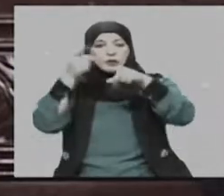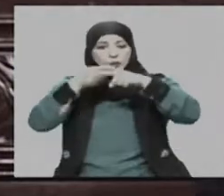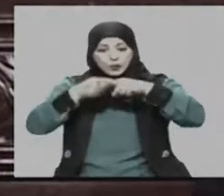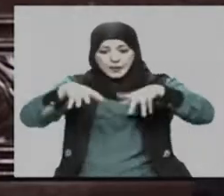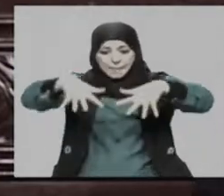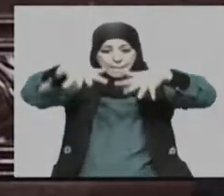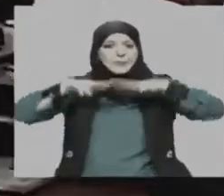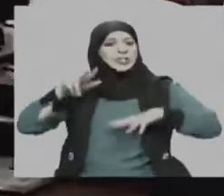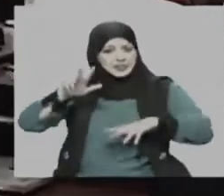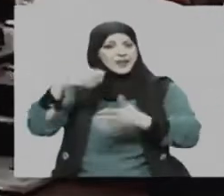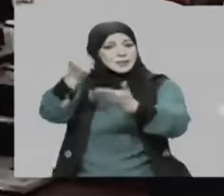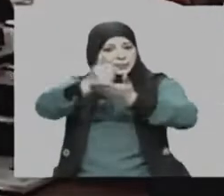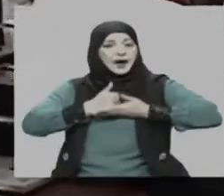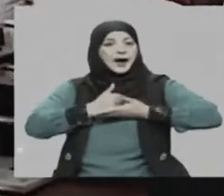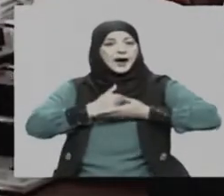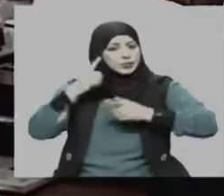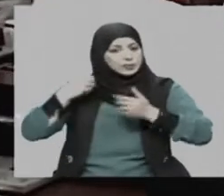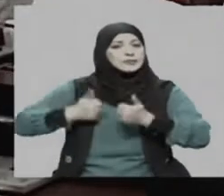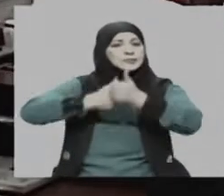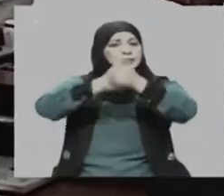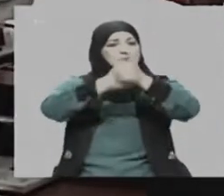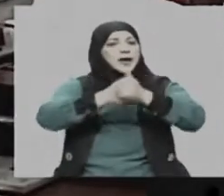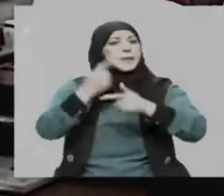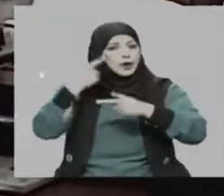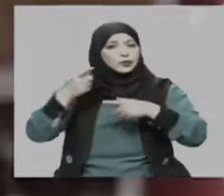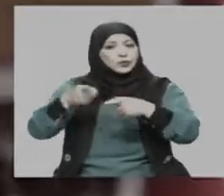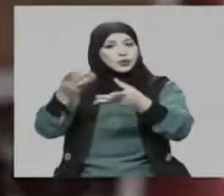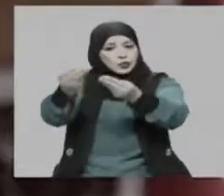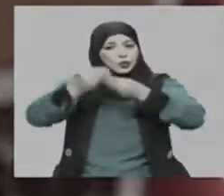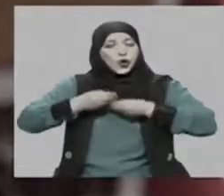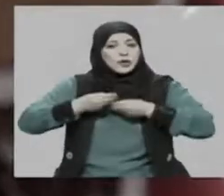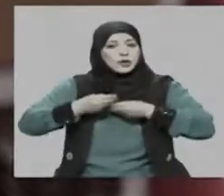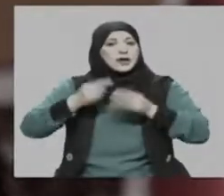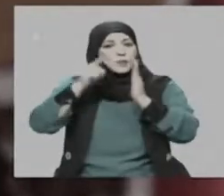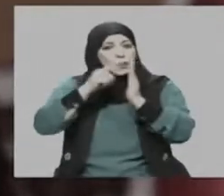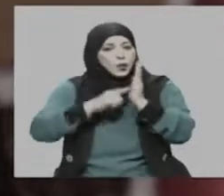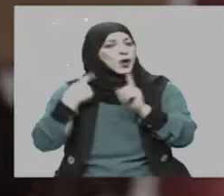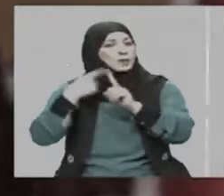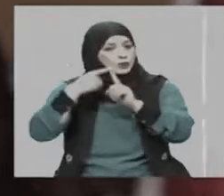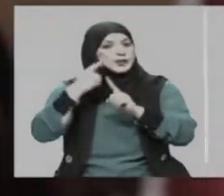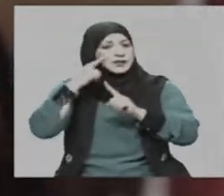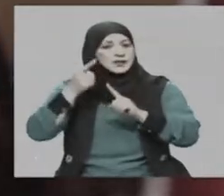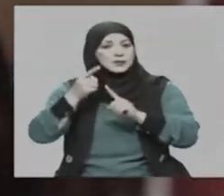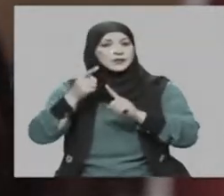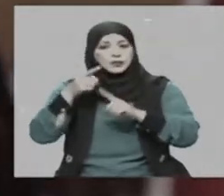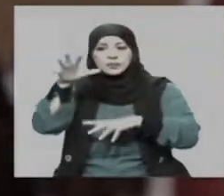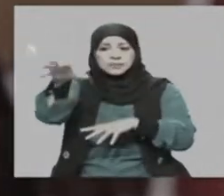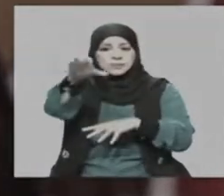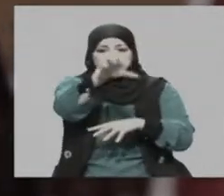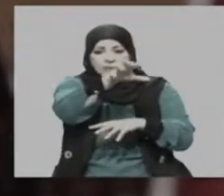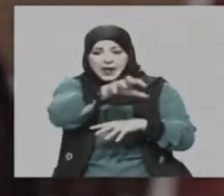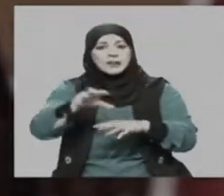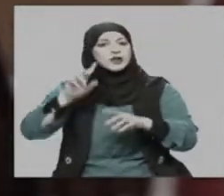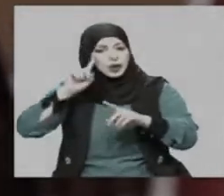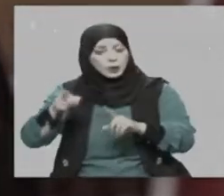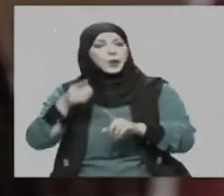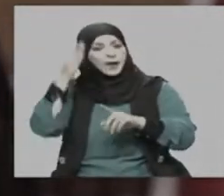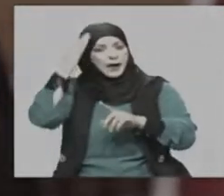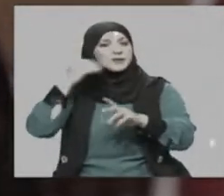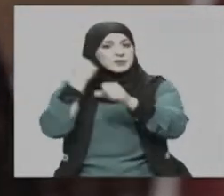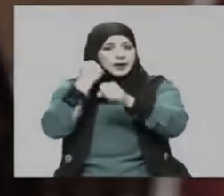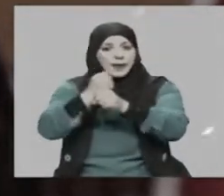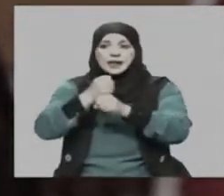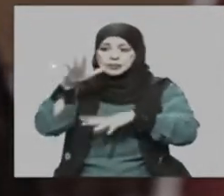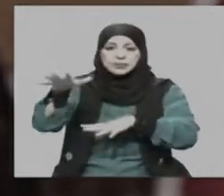الموقر اللي تابع واللي فوض لنا جزء من صلاحياته واللي يفسر في الجهات، وأنا نعرف العمل اللي قمت